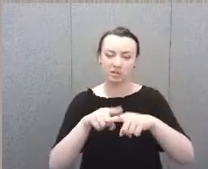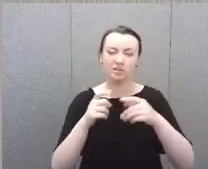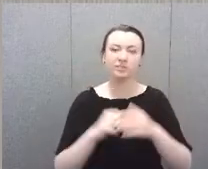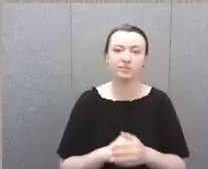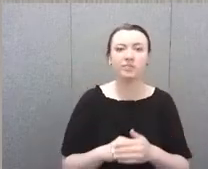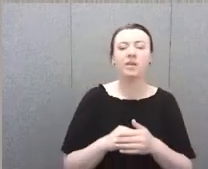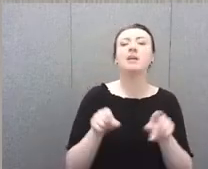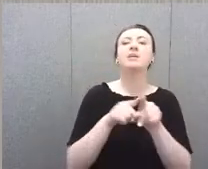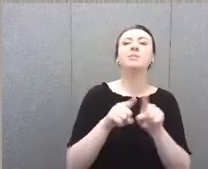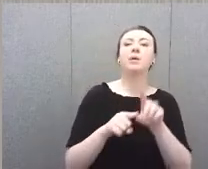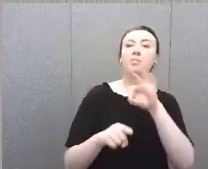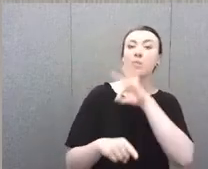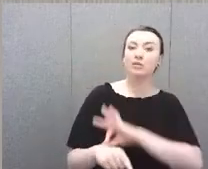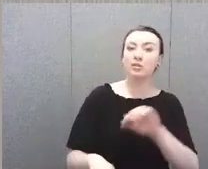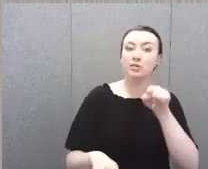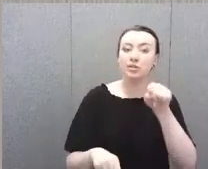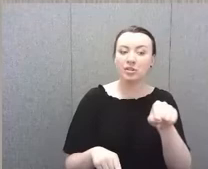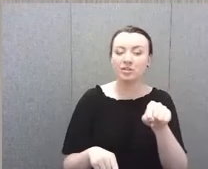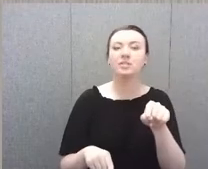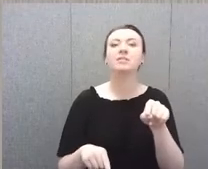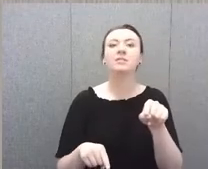допустим, безопасность.